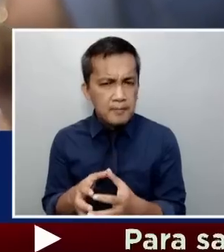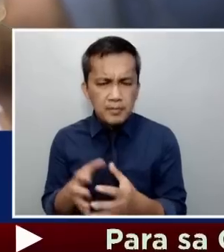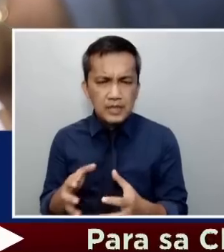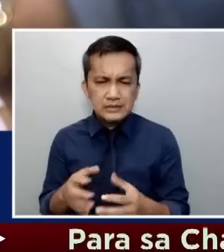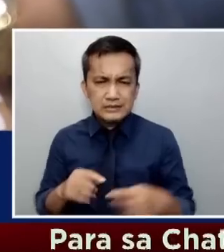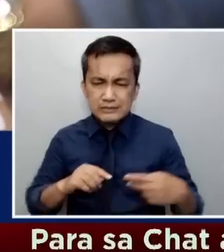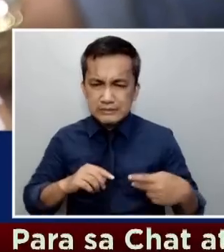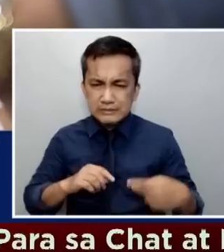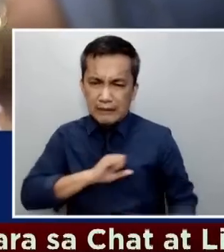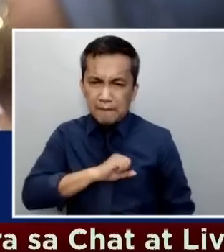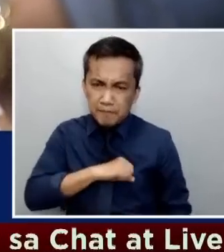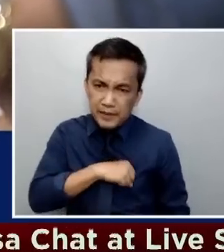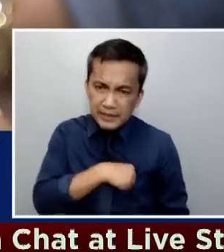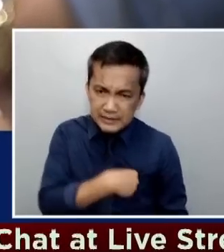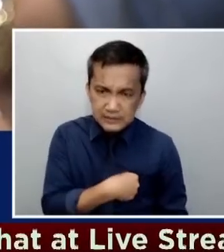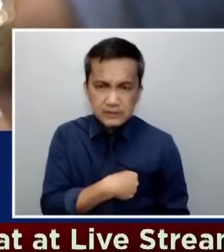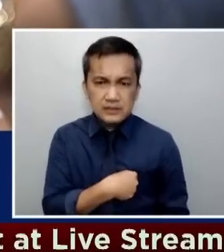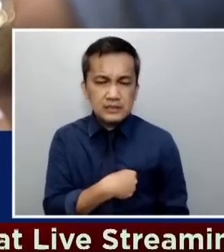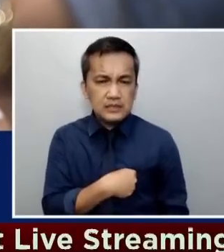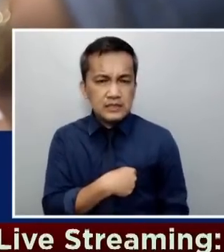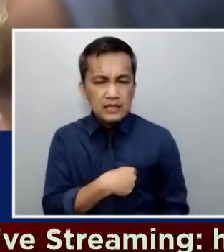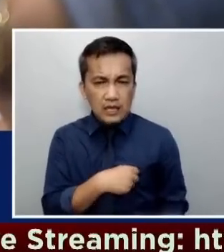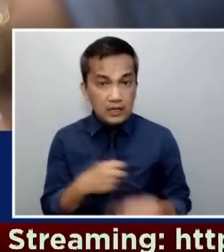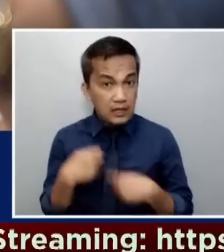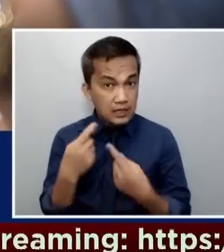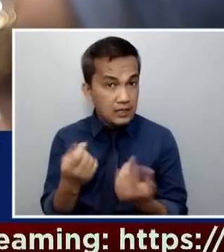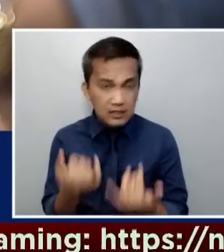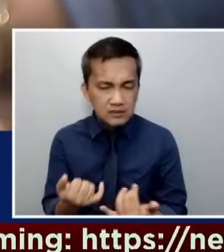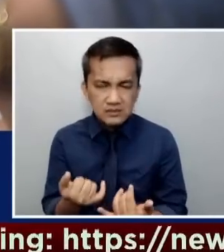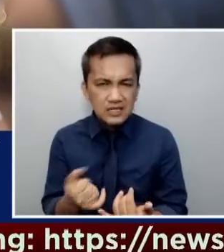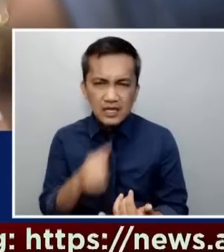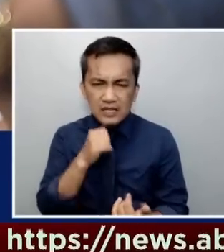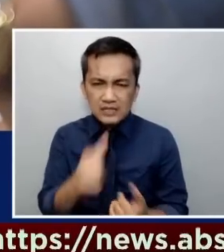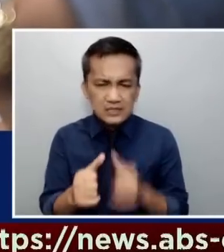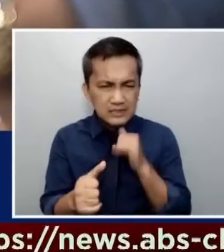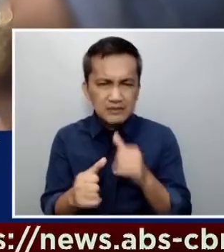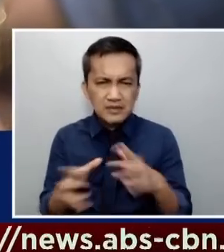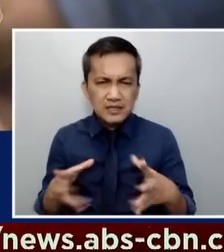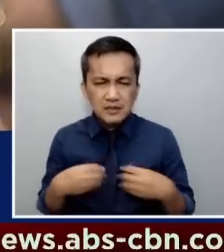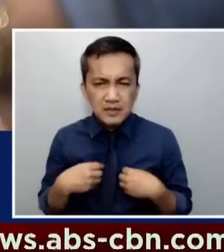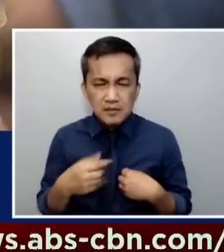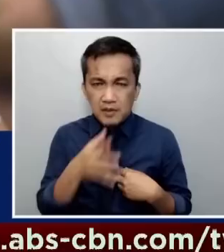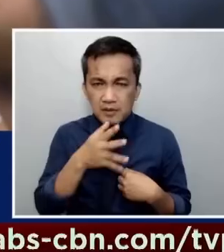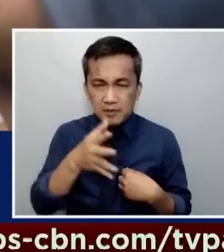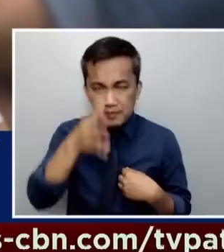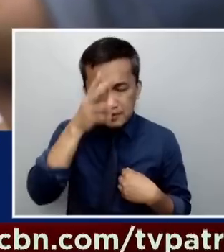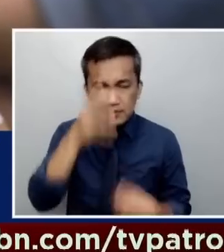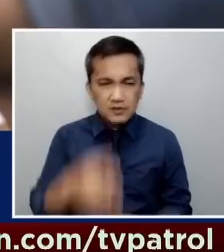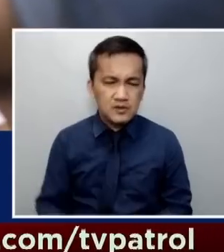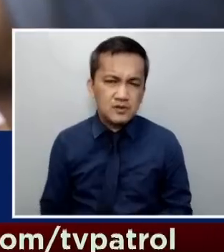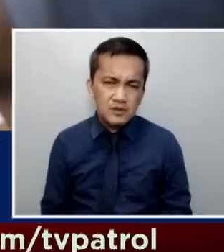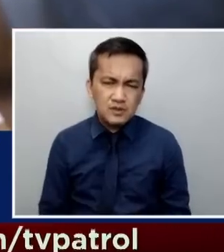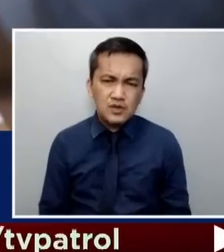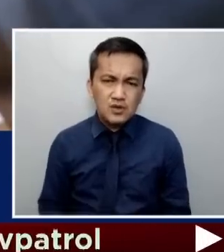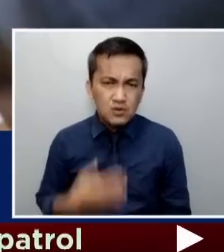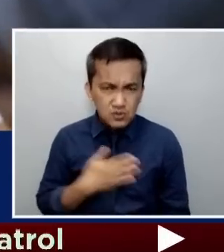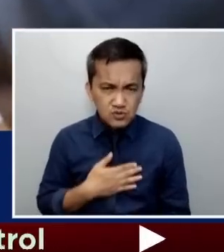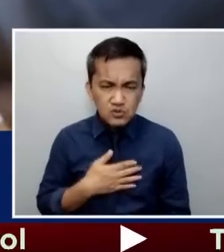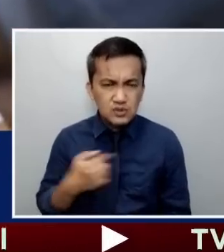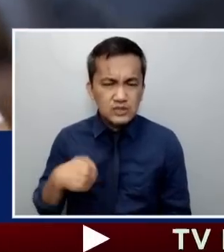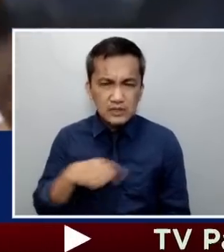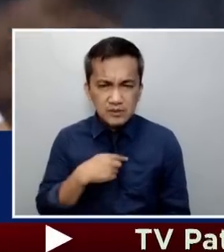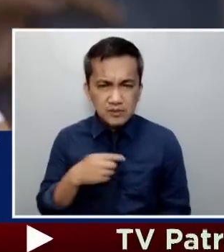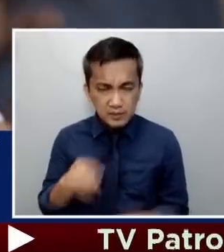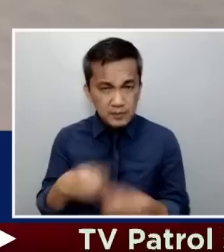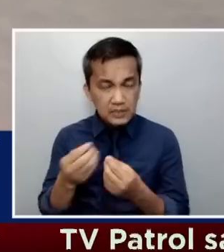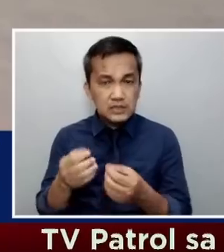at hanggang ngayon hindi pa matanggap ng mama at papa ko. At gustong-gusto namin mabigyan ng hustisya